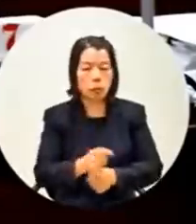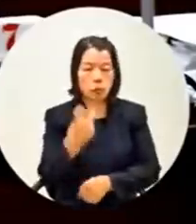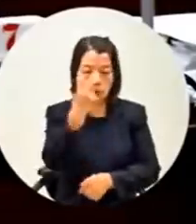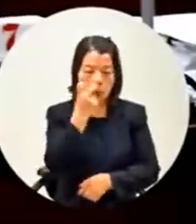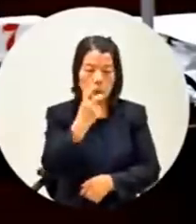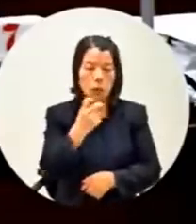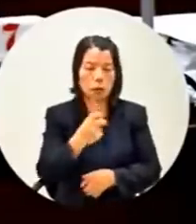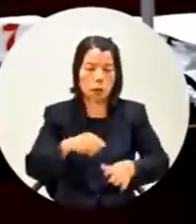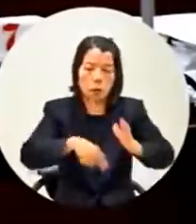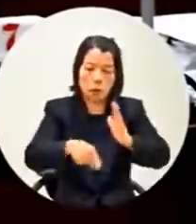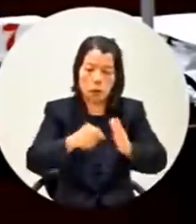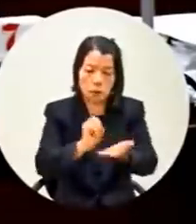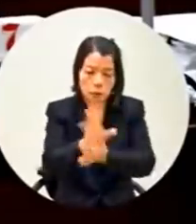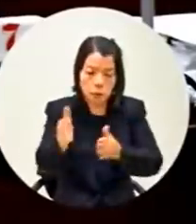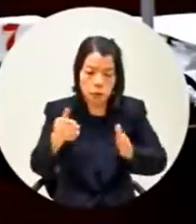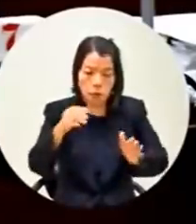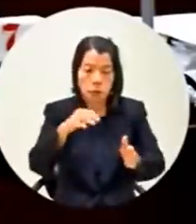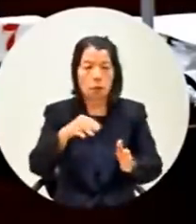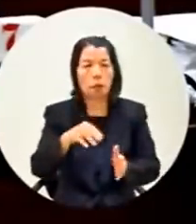的报告显示，